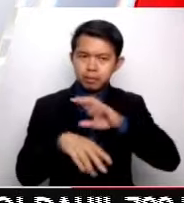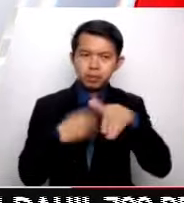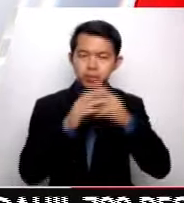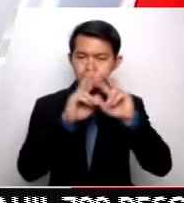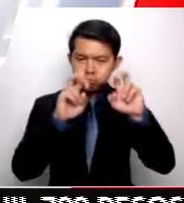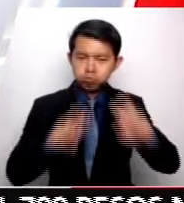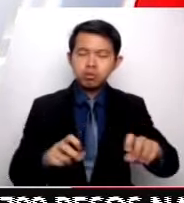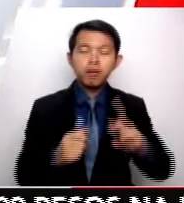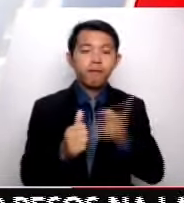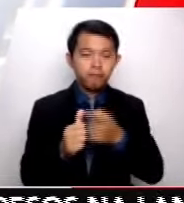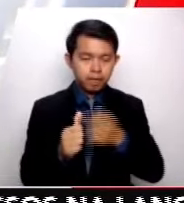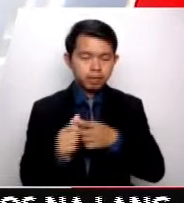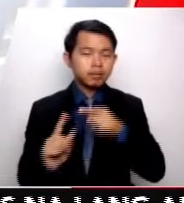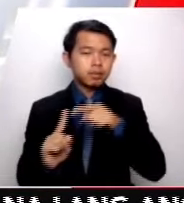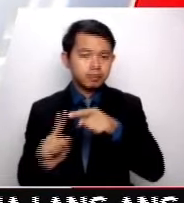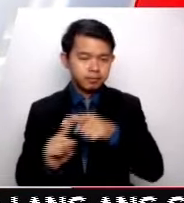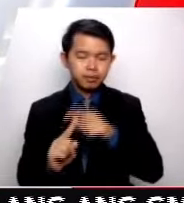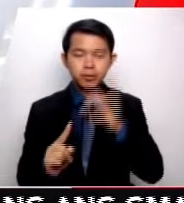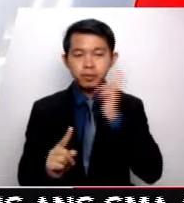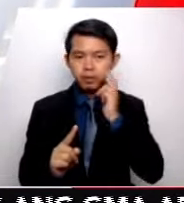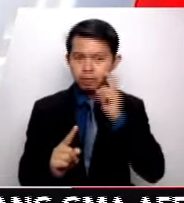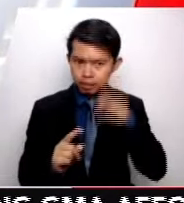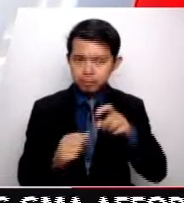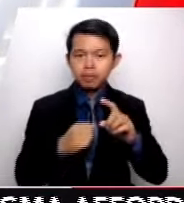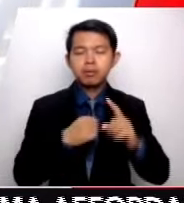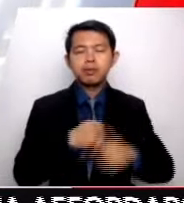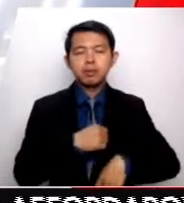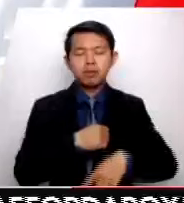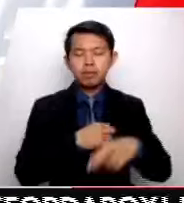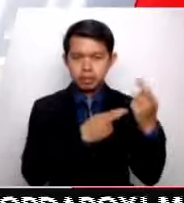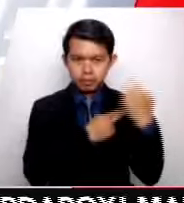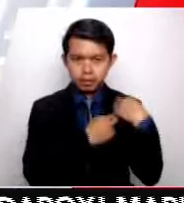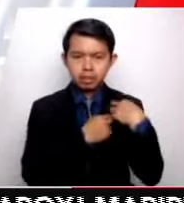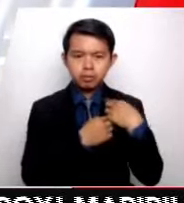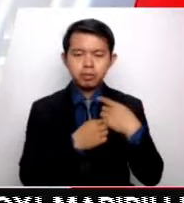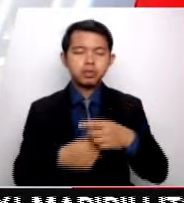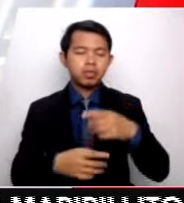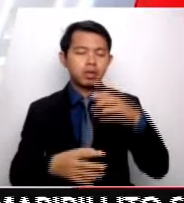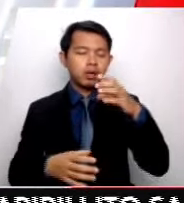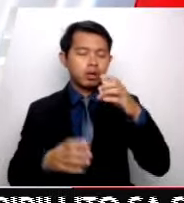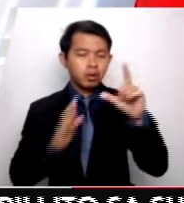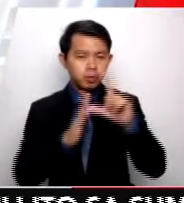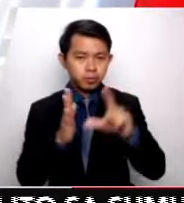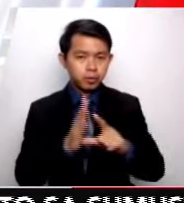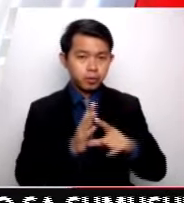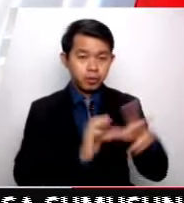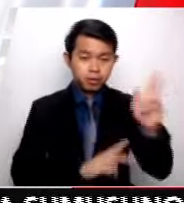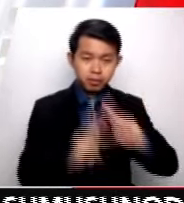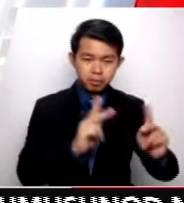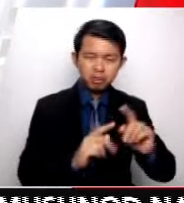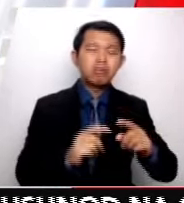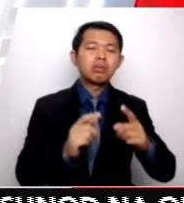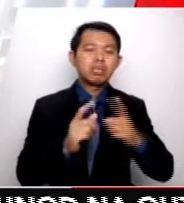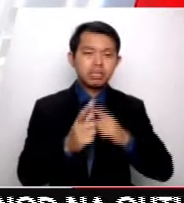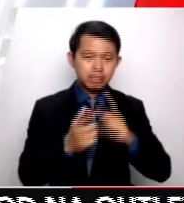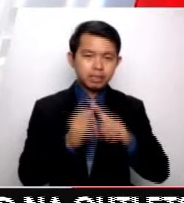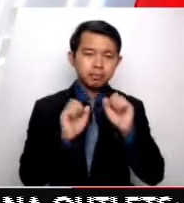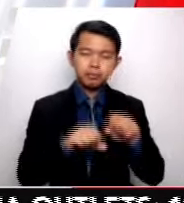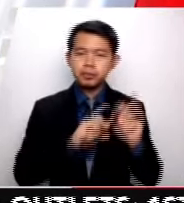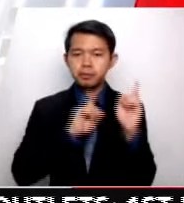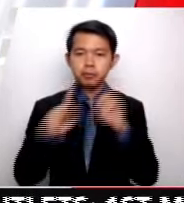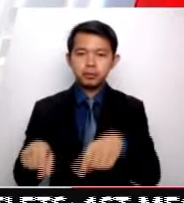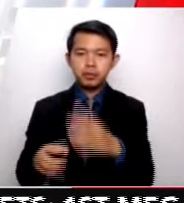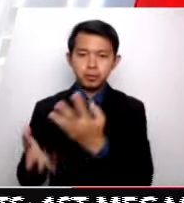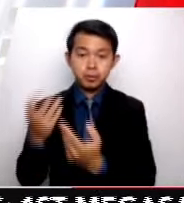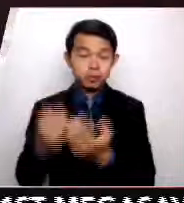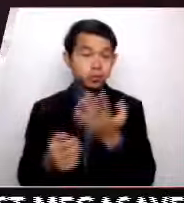si Duterte sa batas ng tao bago Ang parusa ng impyerno dahil inako naman niya ang responsibilidad sa madugong